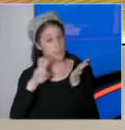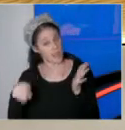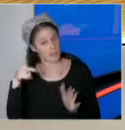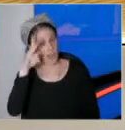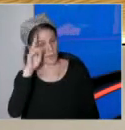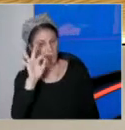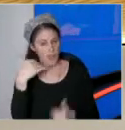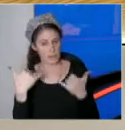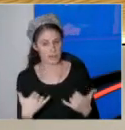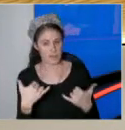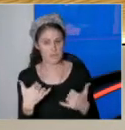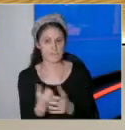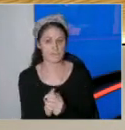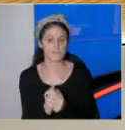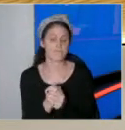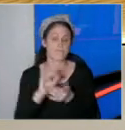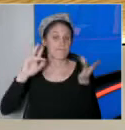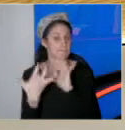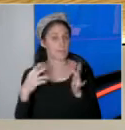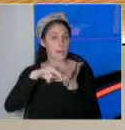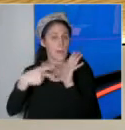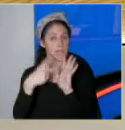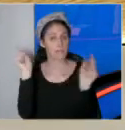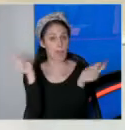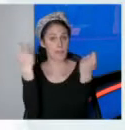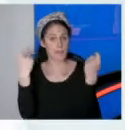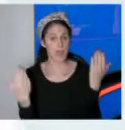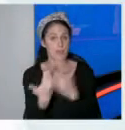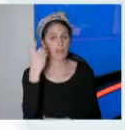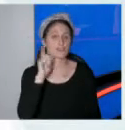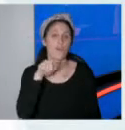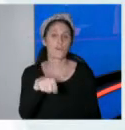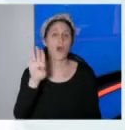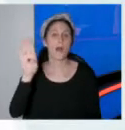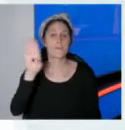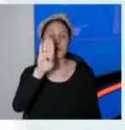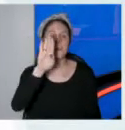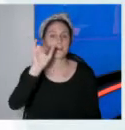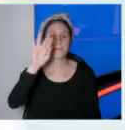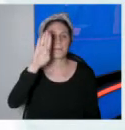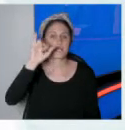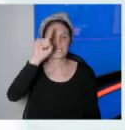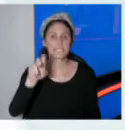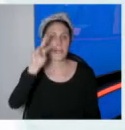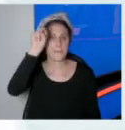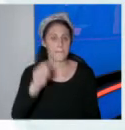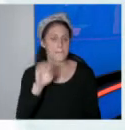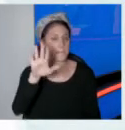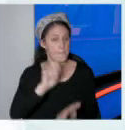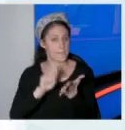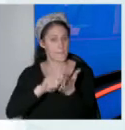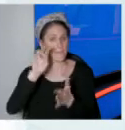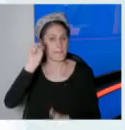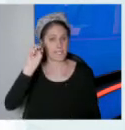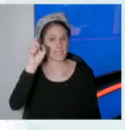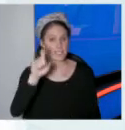עכשיו. יריבינו הפוליטיים התחילו בקמפיין חדש, קוראים לו הביביזם, כך כותב מיקי זוהר. שוב